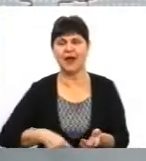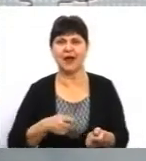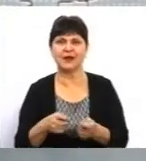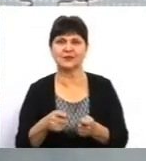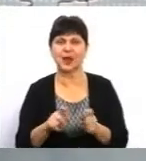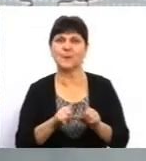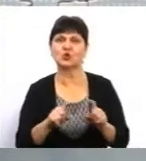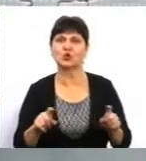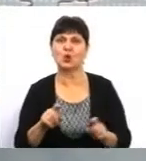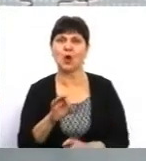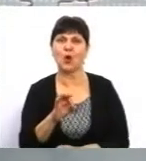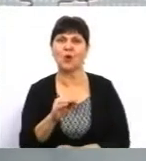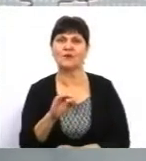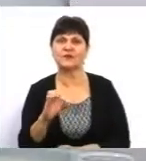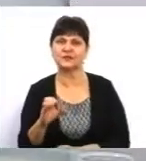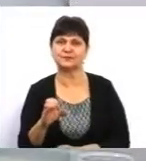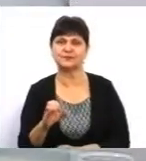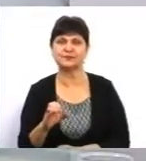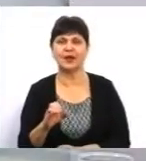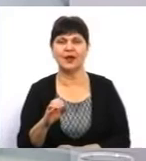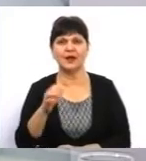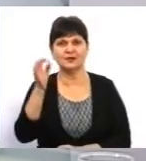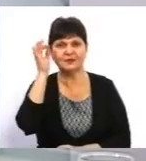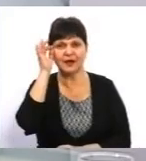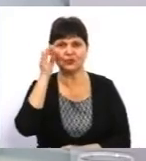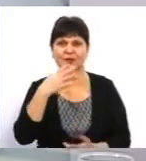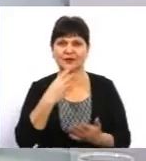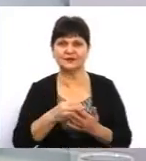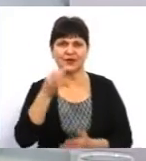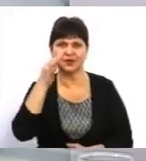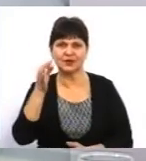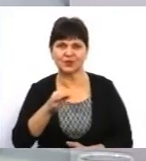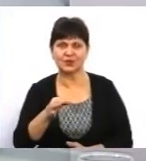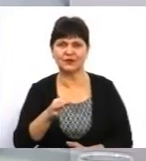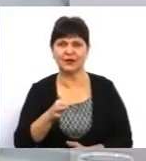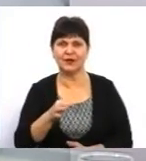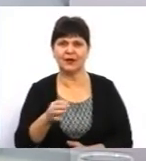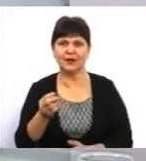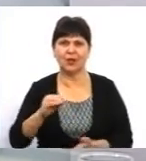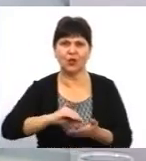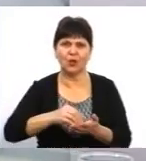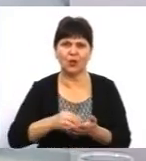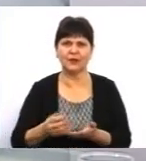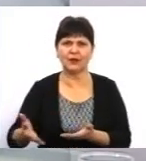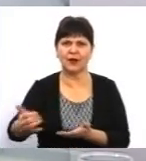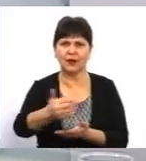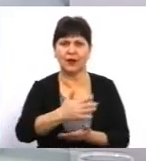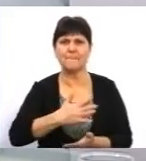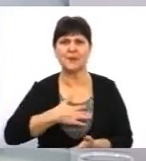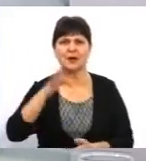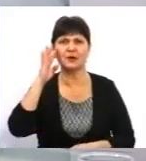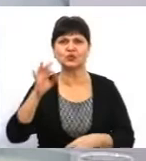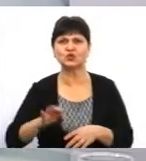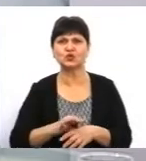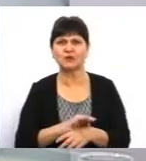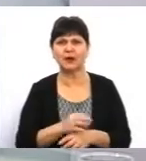офіс». Згадуючи свій досвід, то цим усім, скажімо, збиранням довідок займався мій чоловік, тому що мені